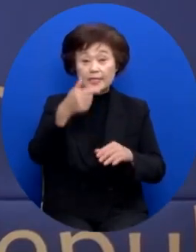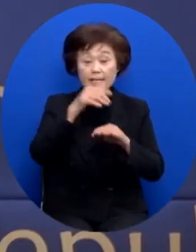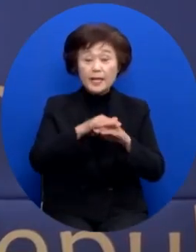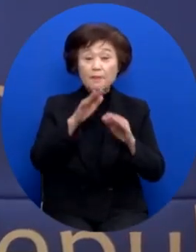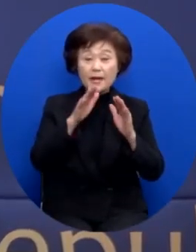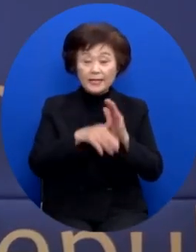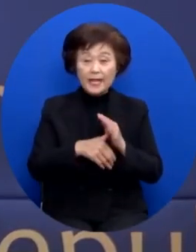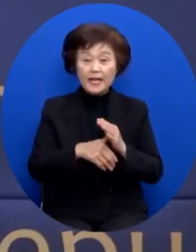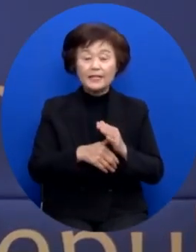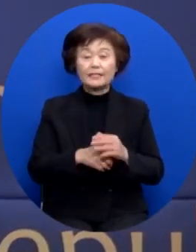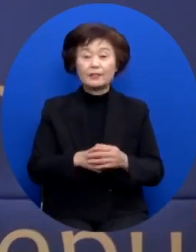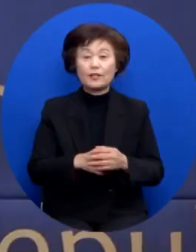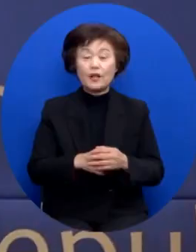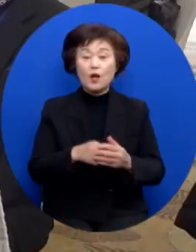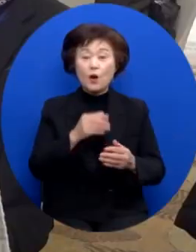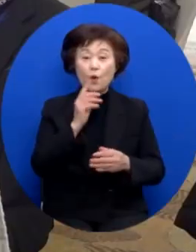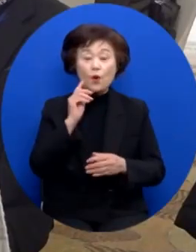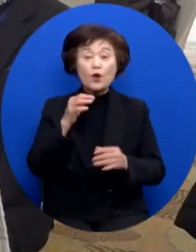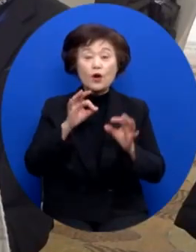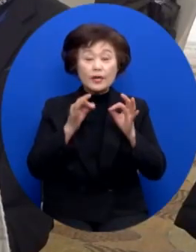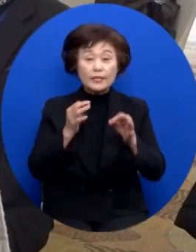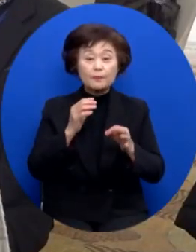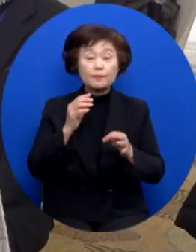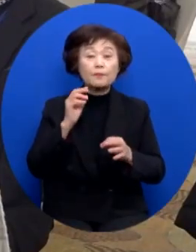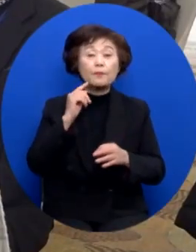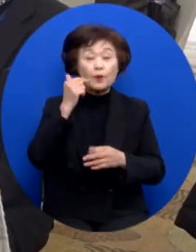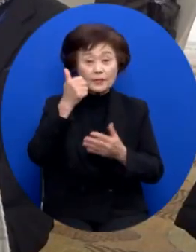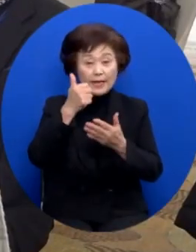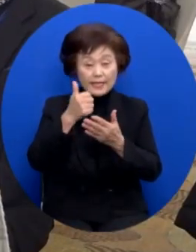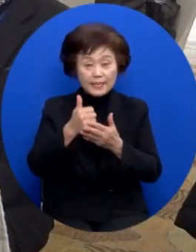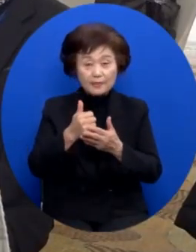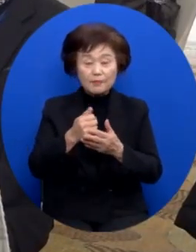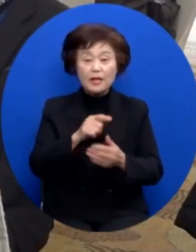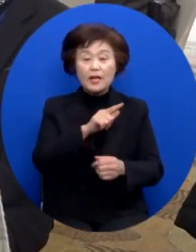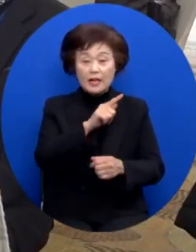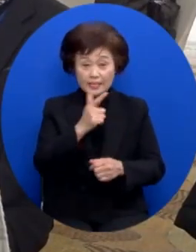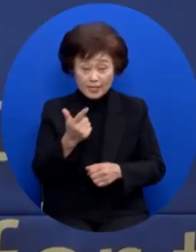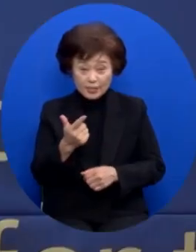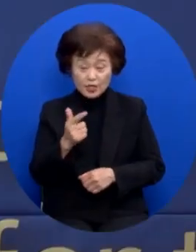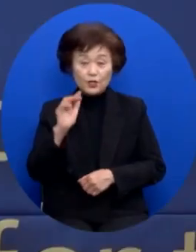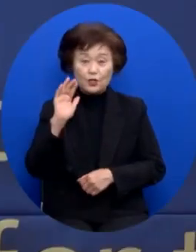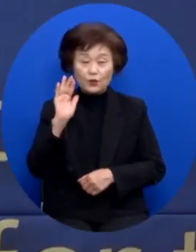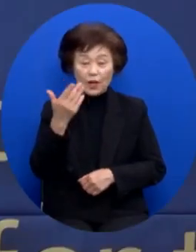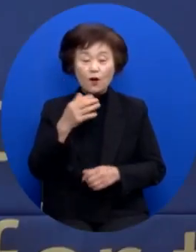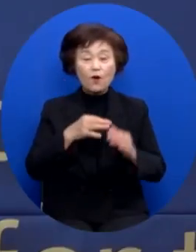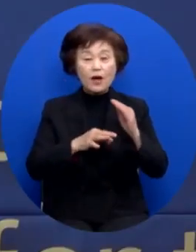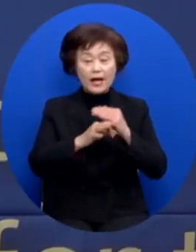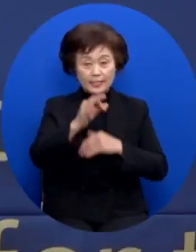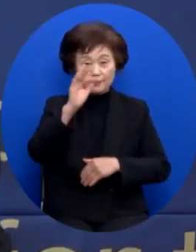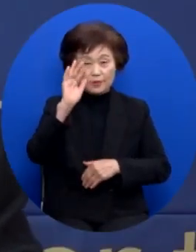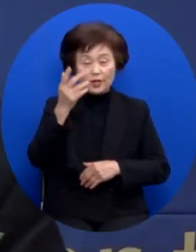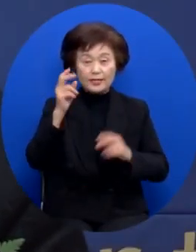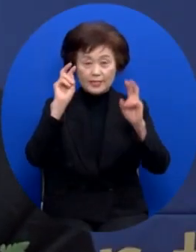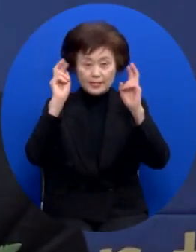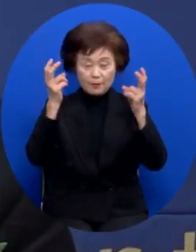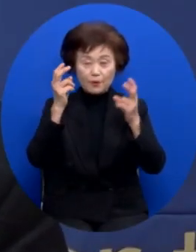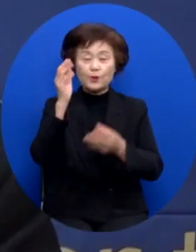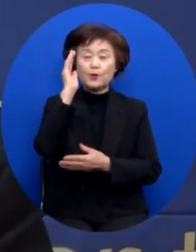는 도봉교회 원로 김진호 감독이 저녁이 되고 아침이 되느 이라를 제목으로 설교를